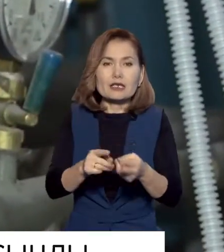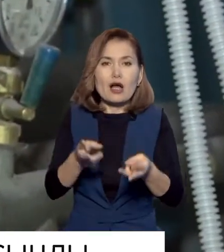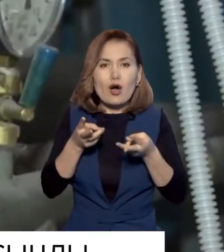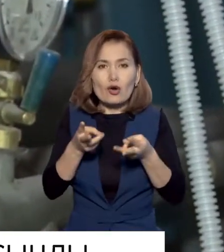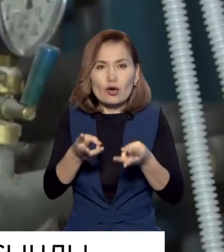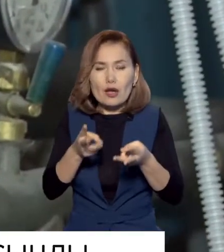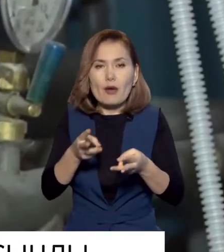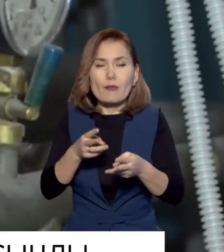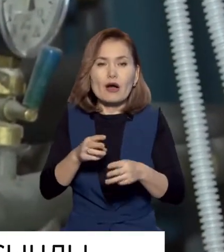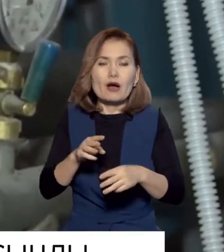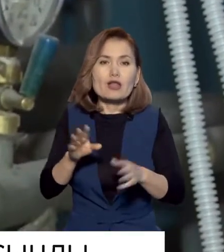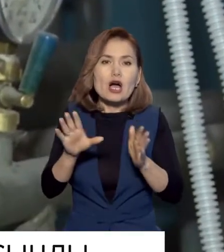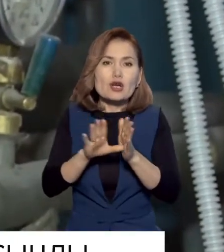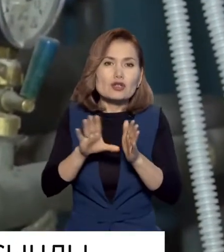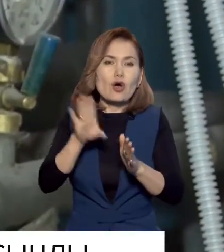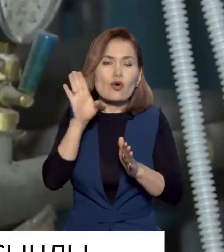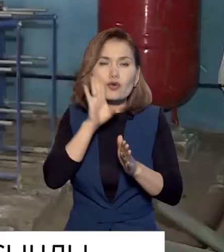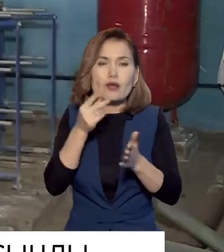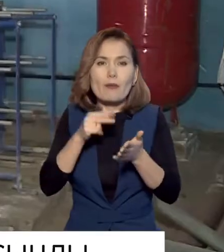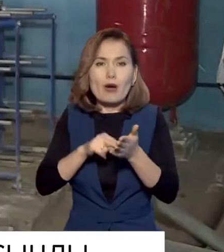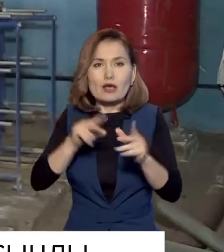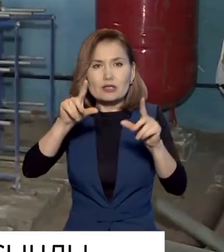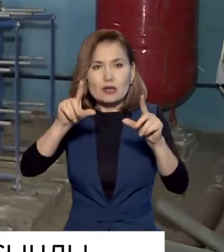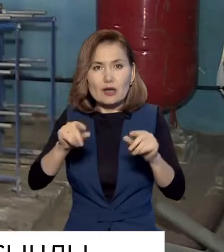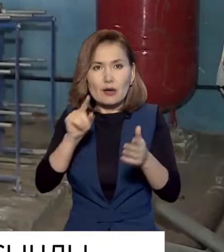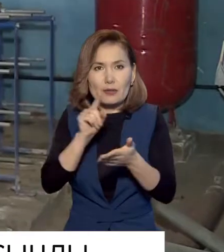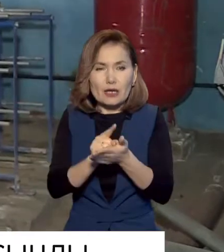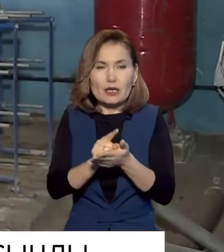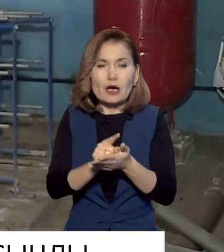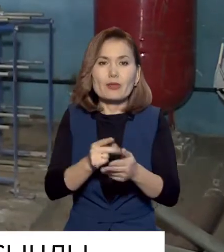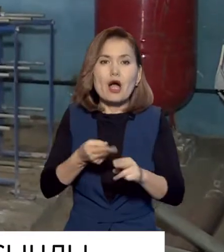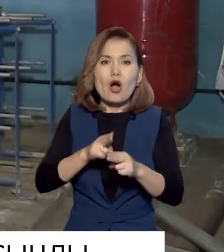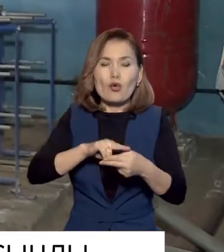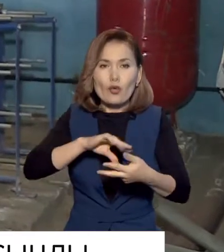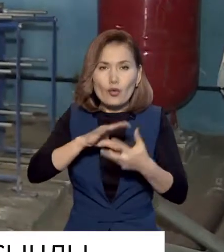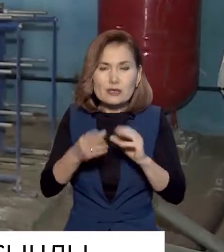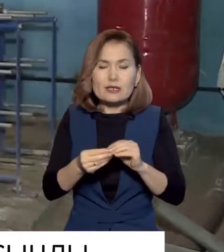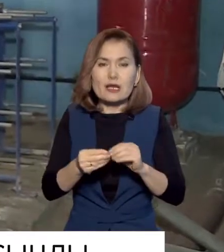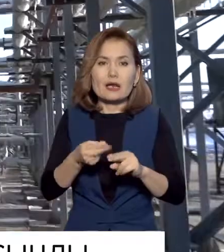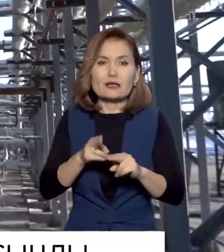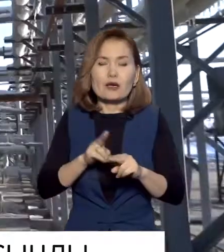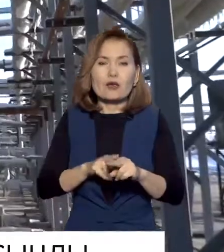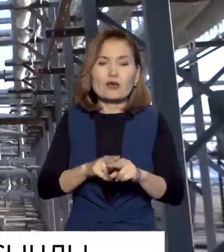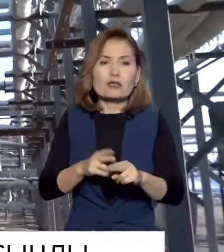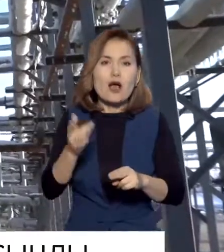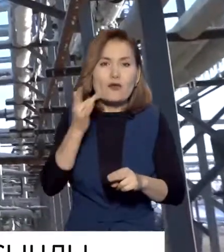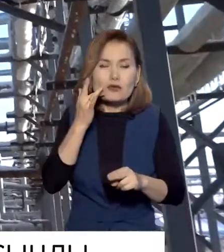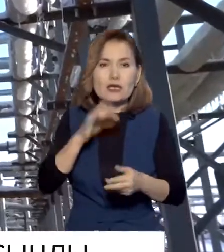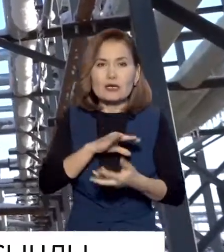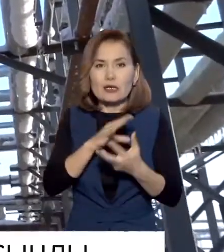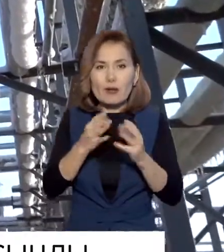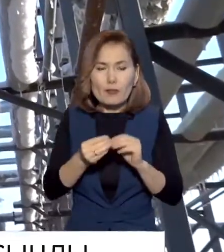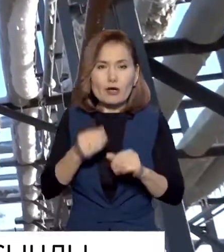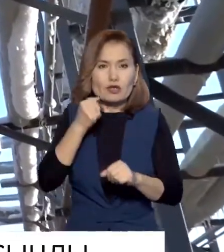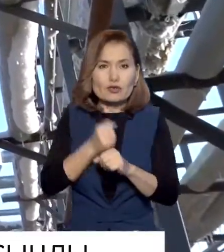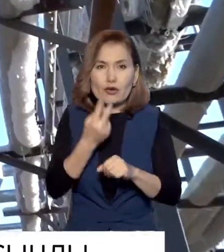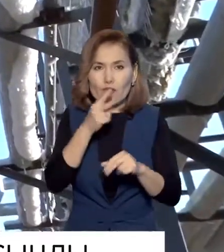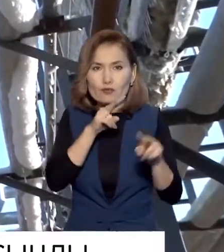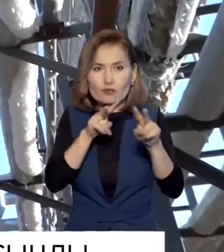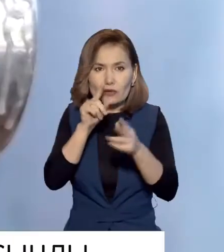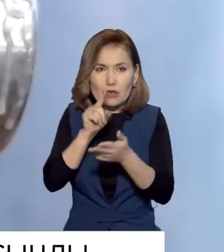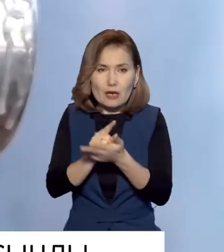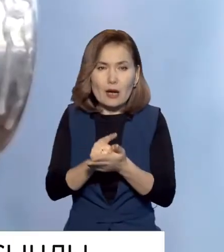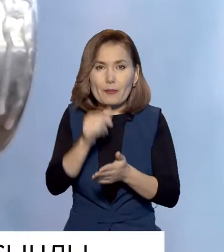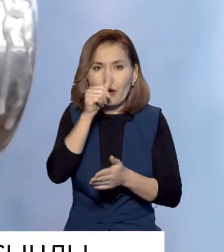коммуналдық қызметтердің бағасын реттеу жоспарланып отыр. Үшіншіден, монополияға қарсы күрес күшейіп, мұнай өнімдерін арғындағы делдалдар қысқартылмақ.